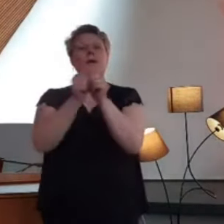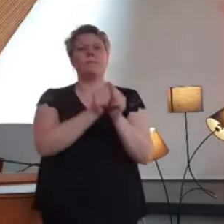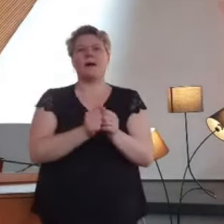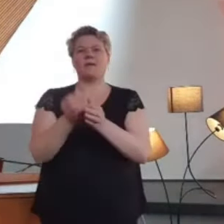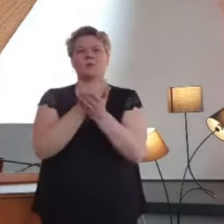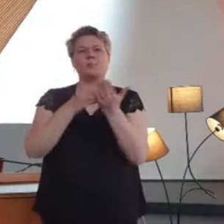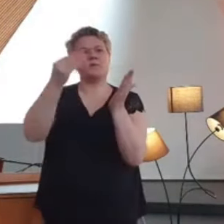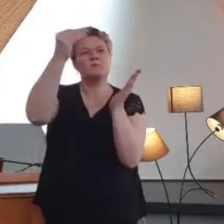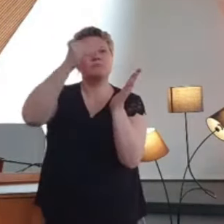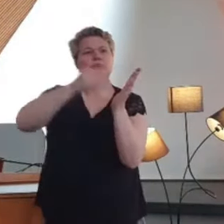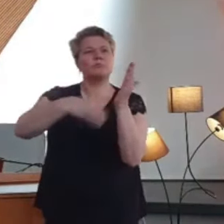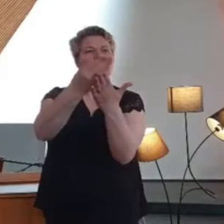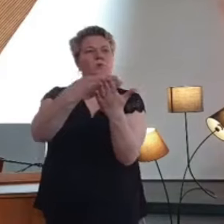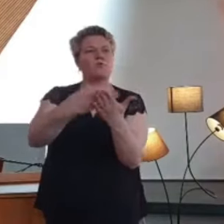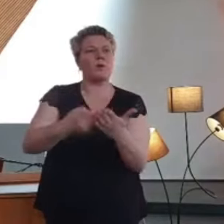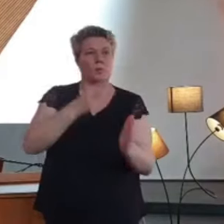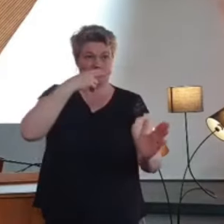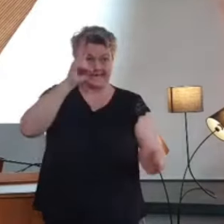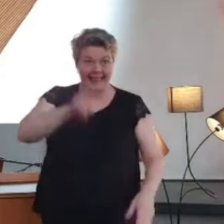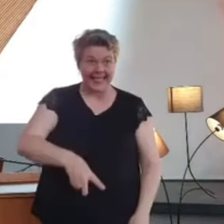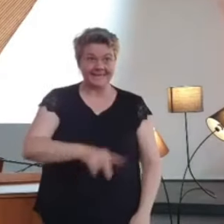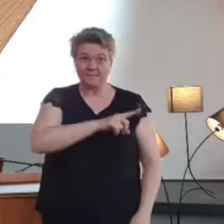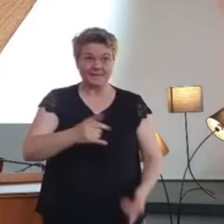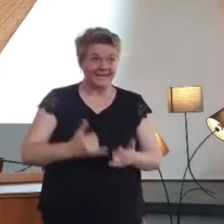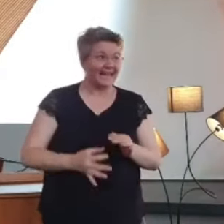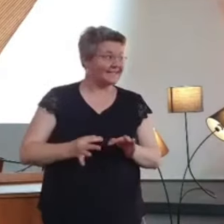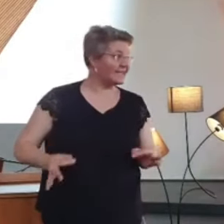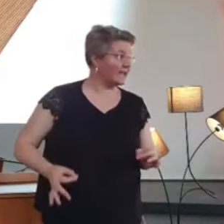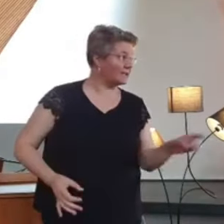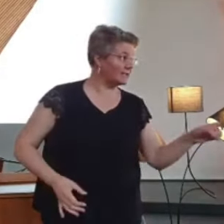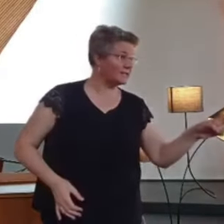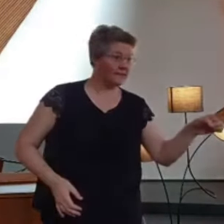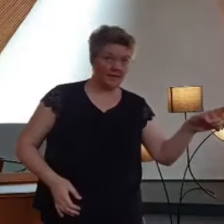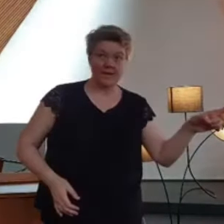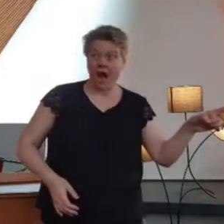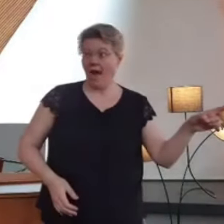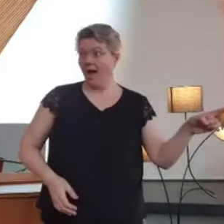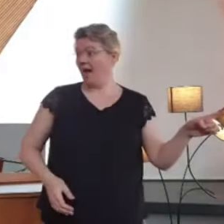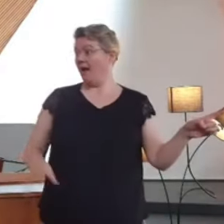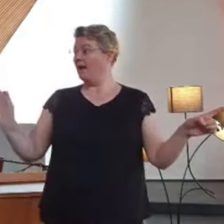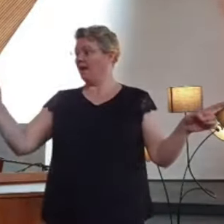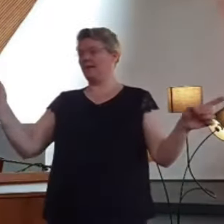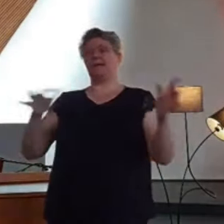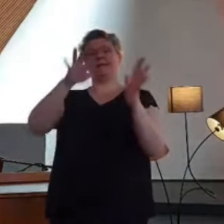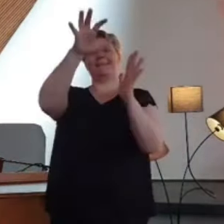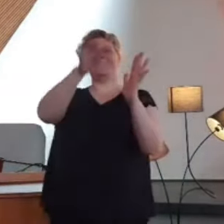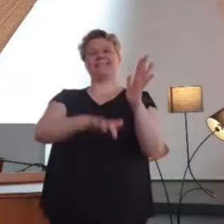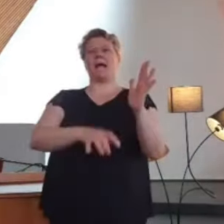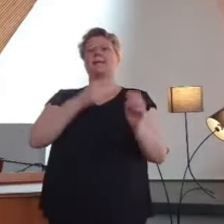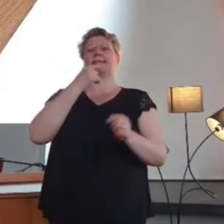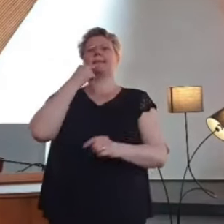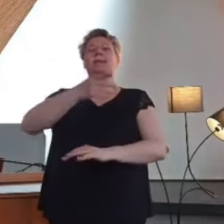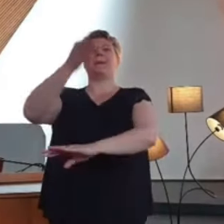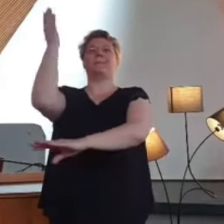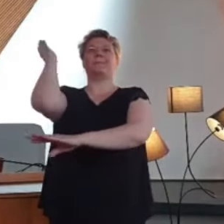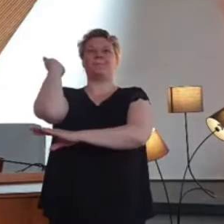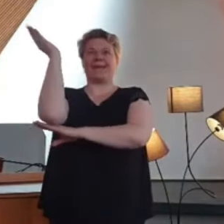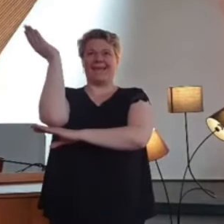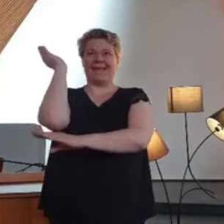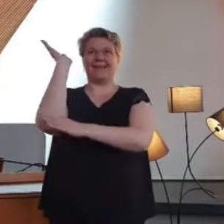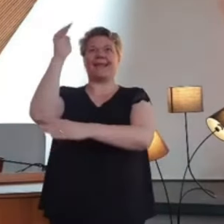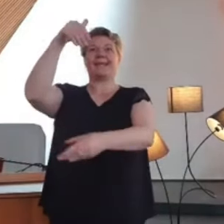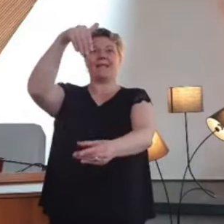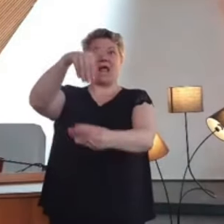längere Beschreibung. Hat die jemand zu Ende gelesen? Also falls ja, da steht irgendwo in dem Text, dass es in der Predigt darum geht,